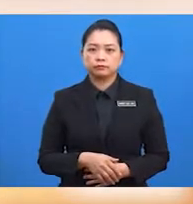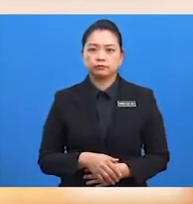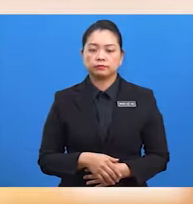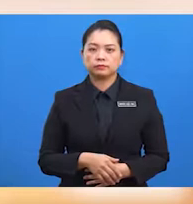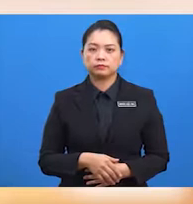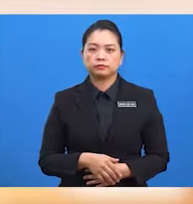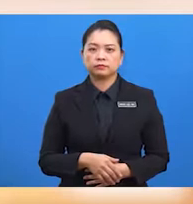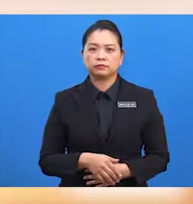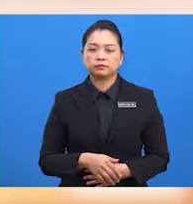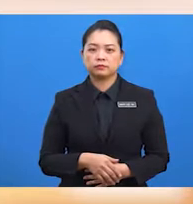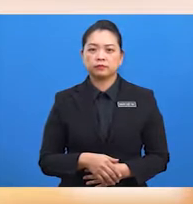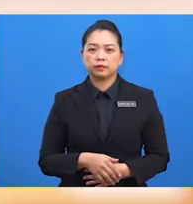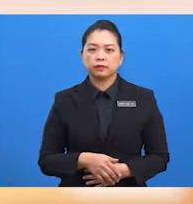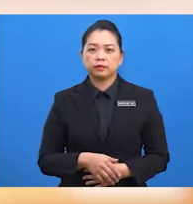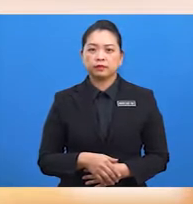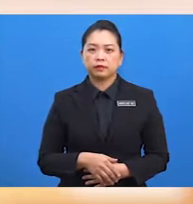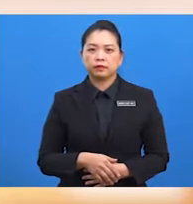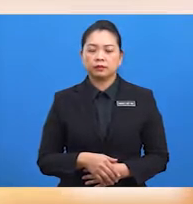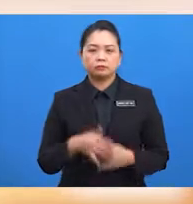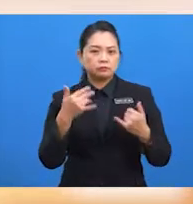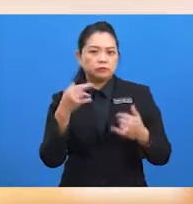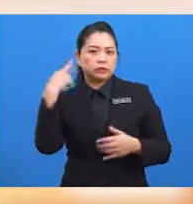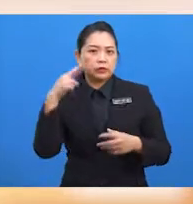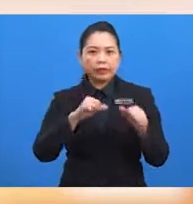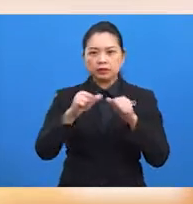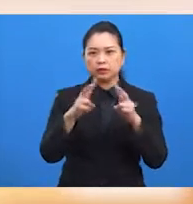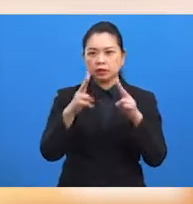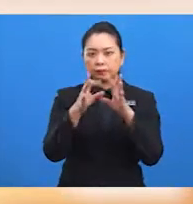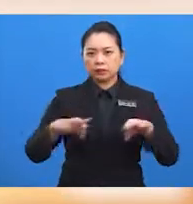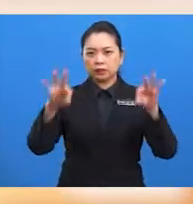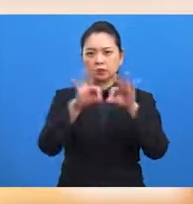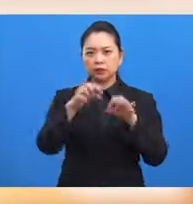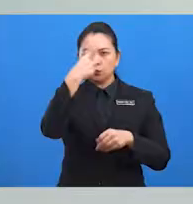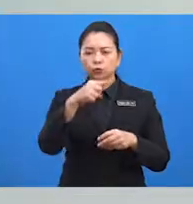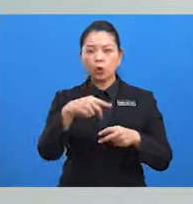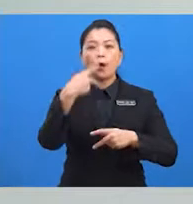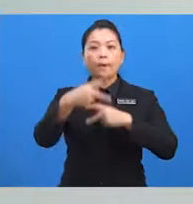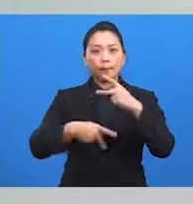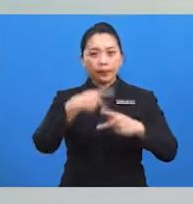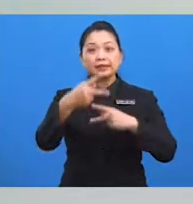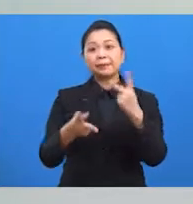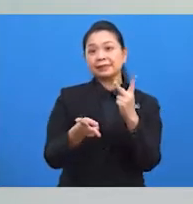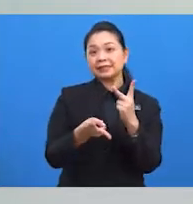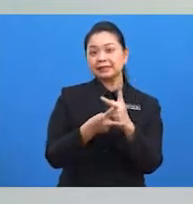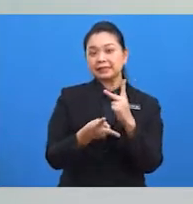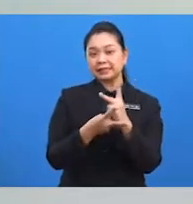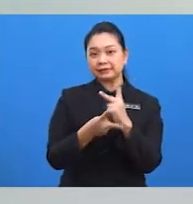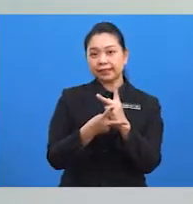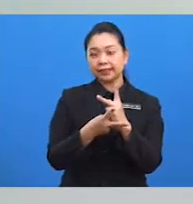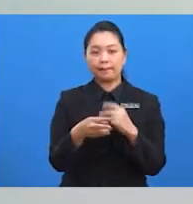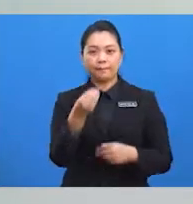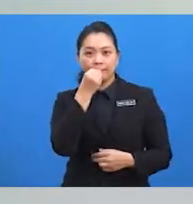kelima Selain itu relatif sangat penting untuk proses pengawetan makanan